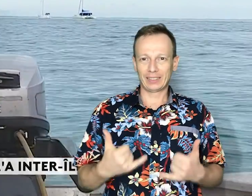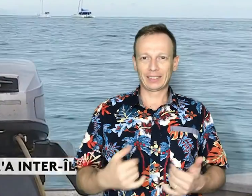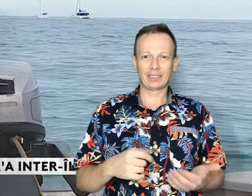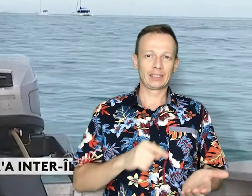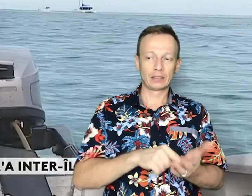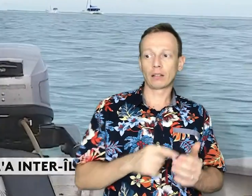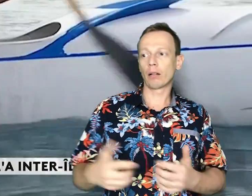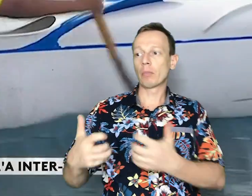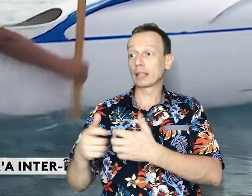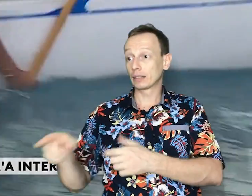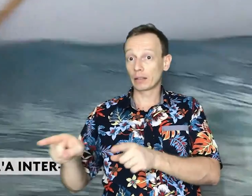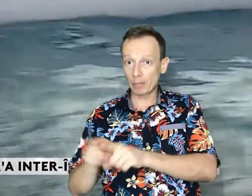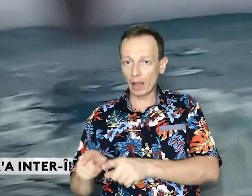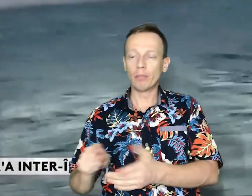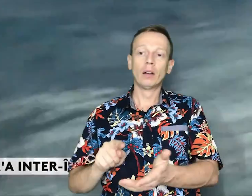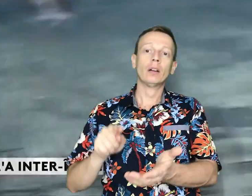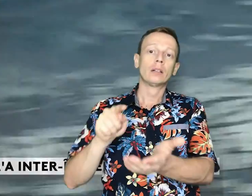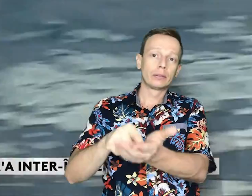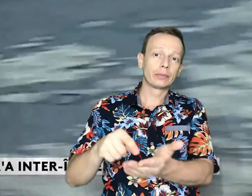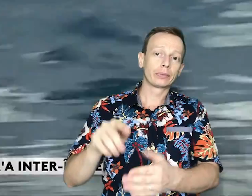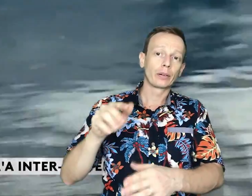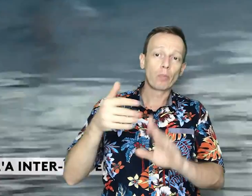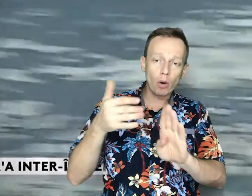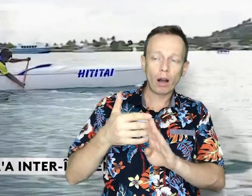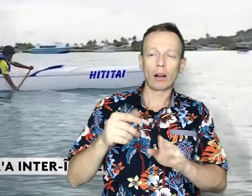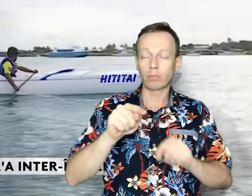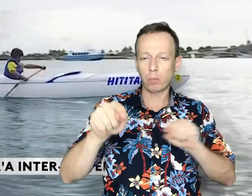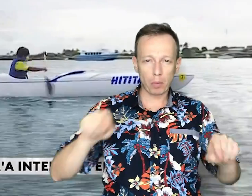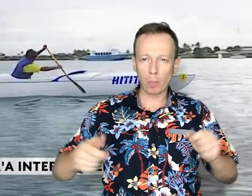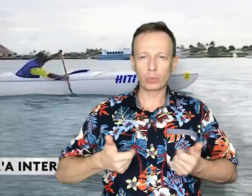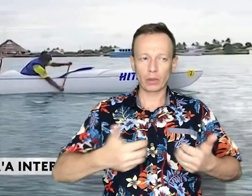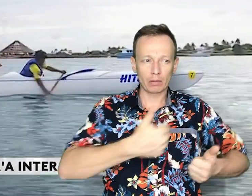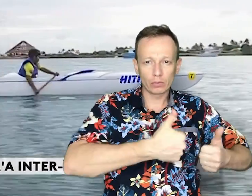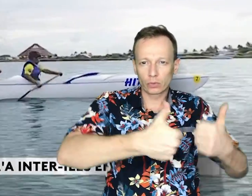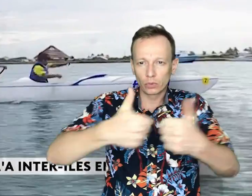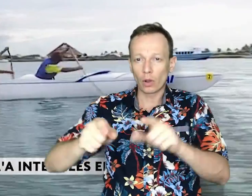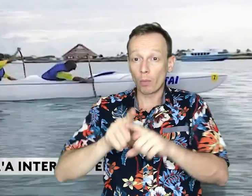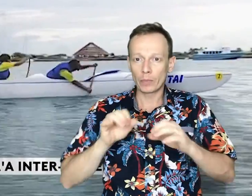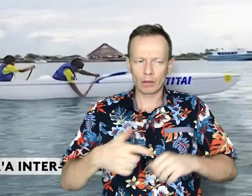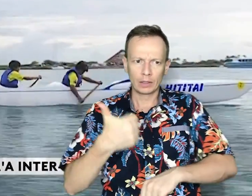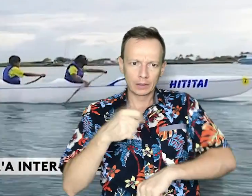vent également, il y a d'autres sites sur Tahiti aussi. Je pense que donc, les conditions ne sont pas les mêmes